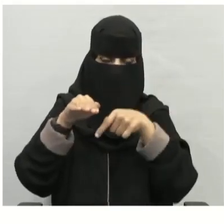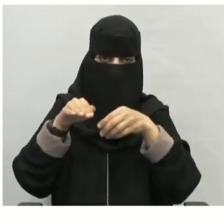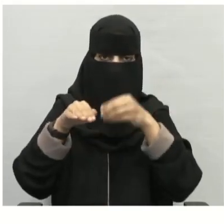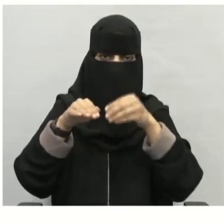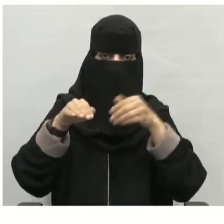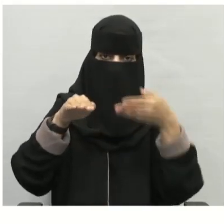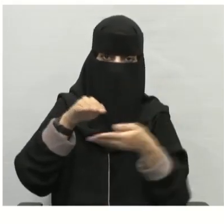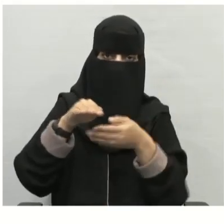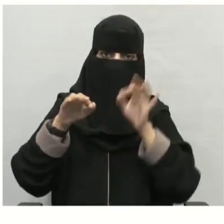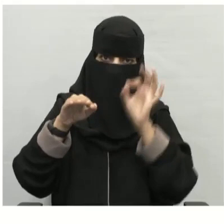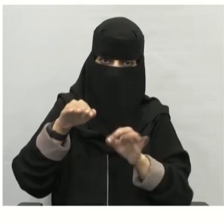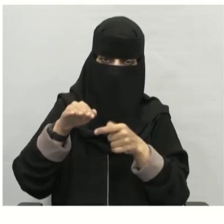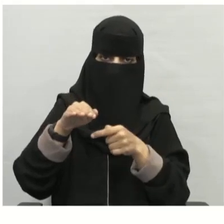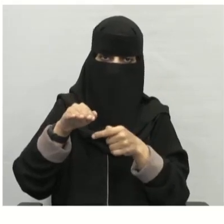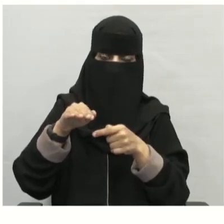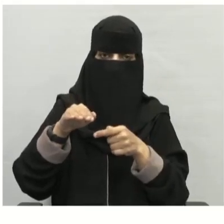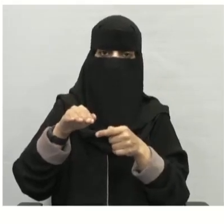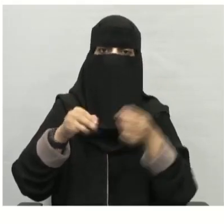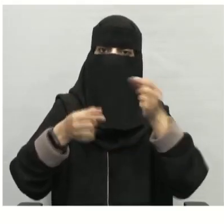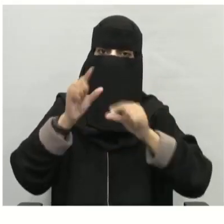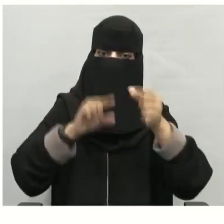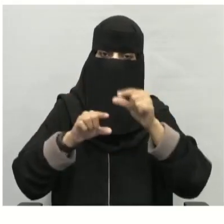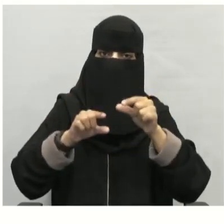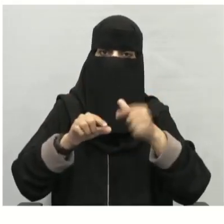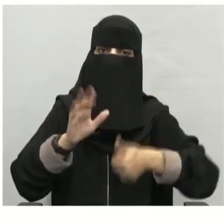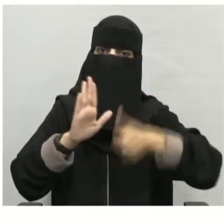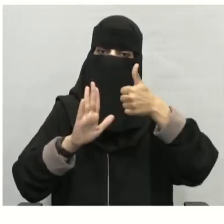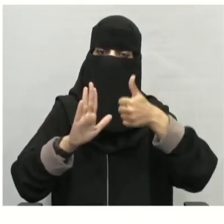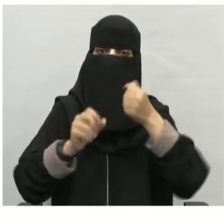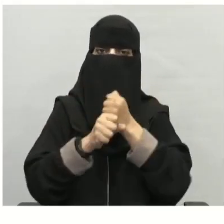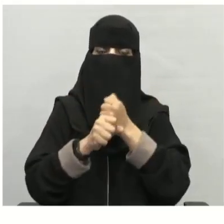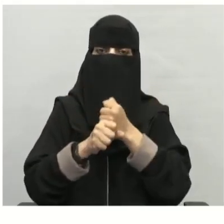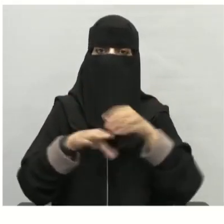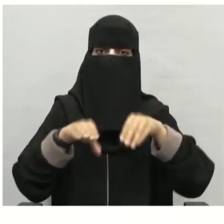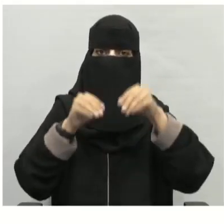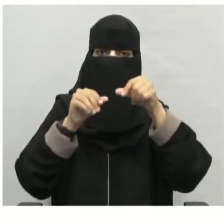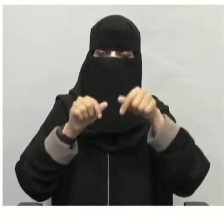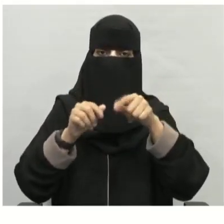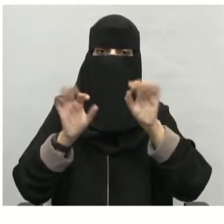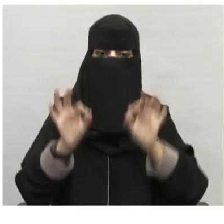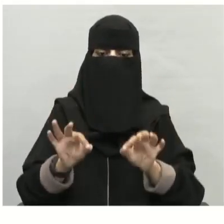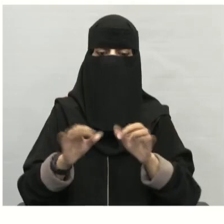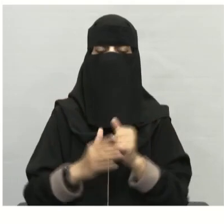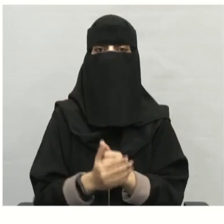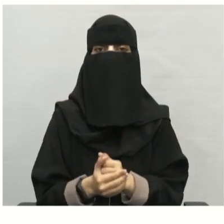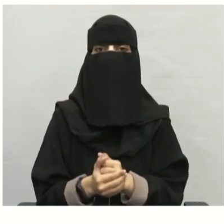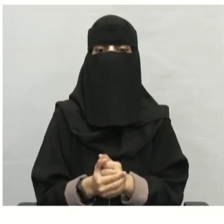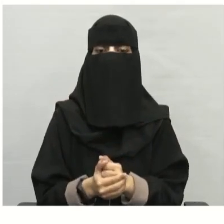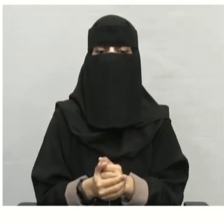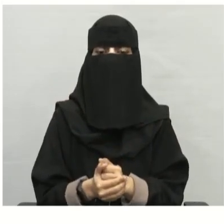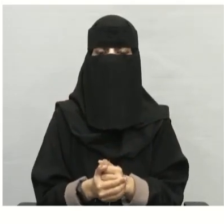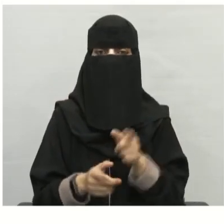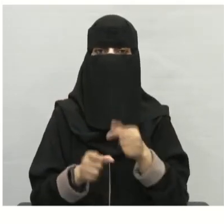نوعين السماد الطبيعي الكيميائي والافضل استخدام السماد الطبيعي ايضا